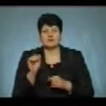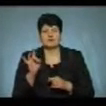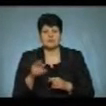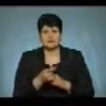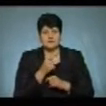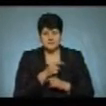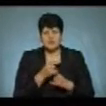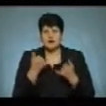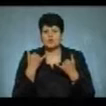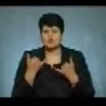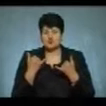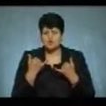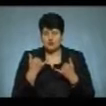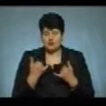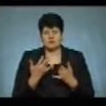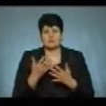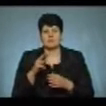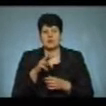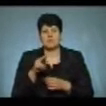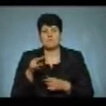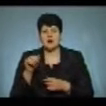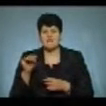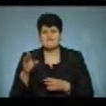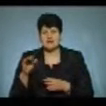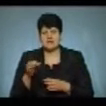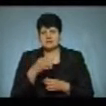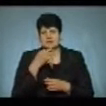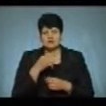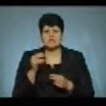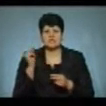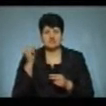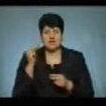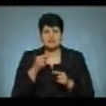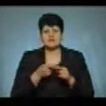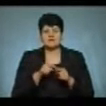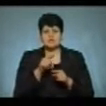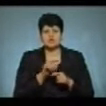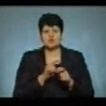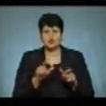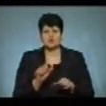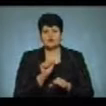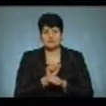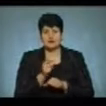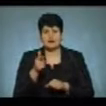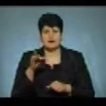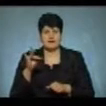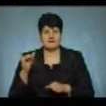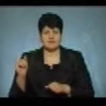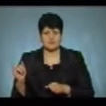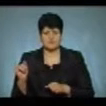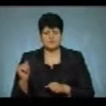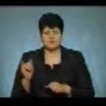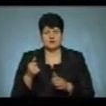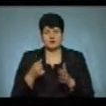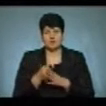Сьогодні епідеміолог обласного лабораторного центру Марія Павєлєва повідомила, що навчання у цій школі призупинили через гострі респіраторні вірусні